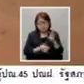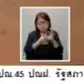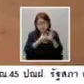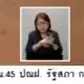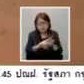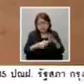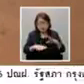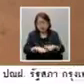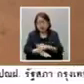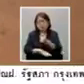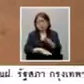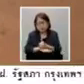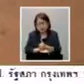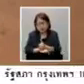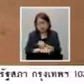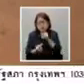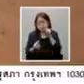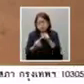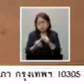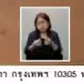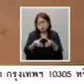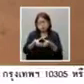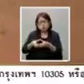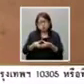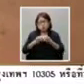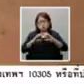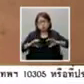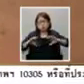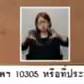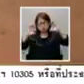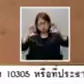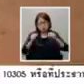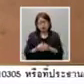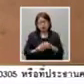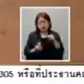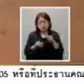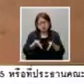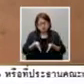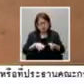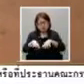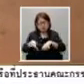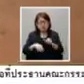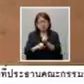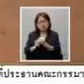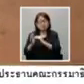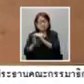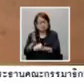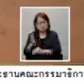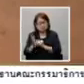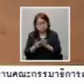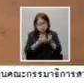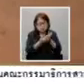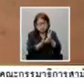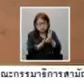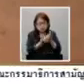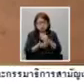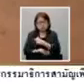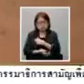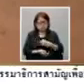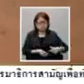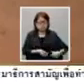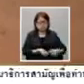องที่คณะรัฐมนตรีในฐานะที่เป็นองค์กรตามรัฐธรรมนูญฝ่ายบริหารในความสัมพันธ์เฉพาะกับพระมหากษัตริย์